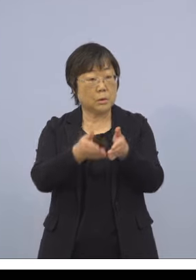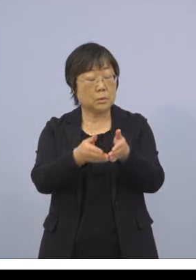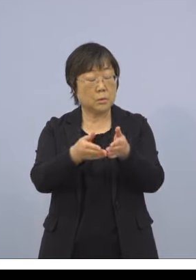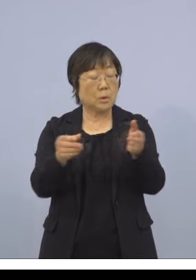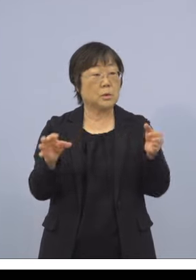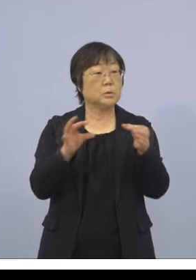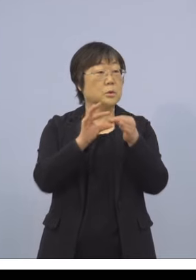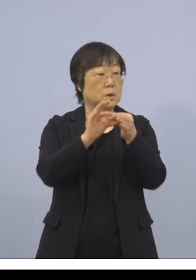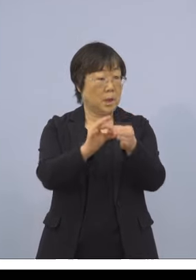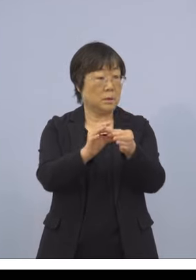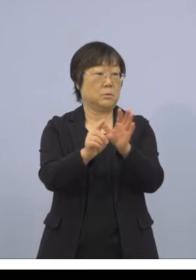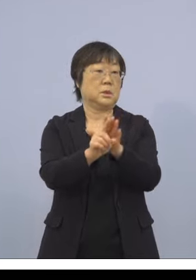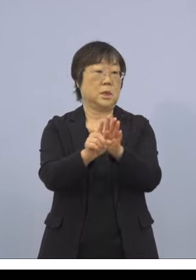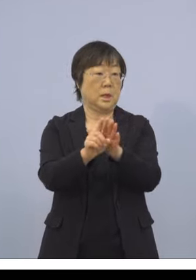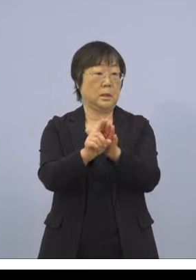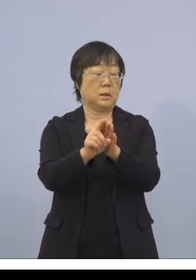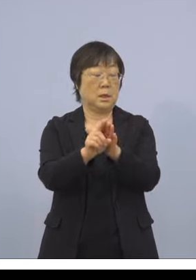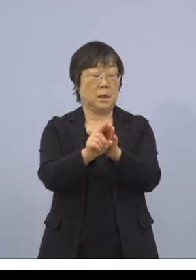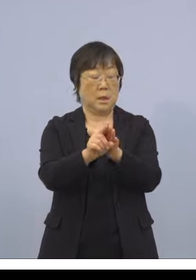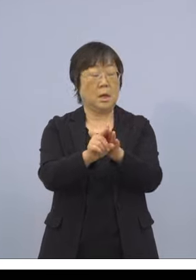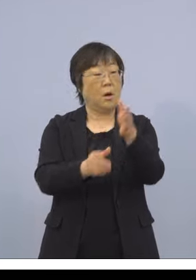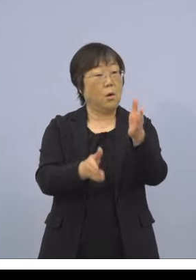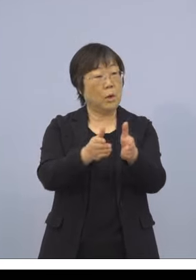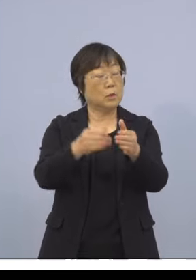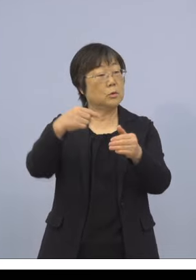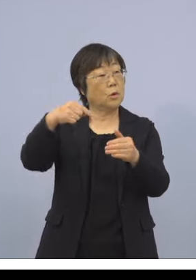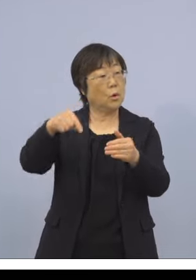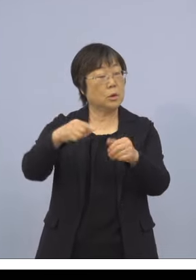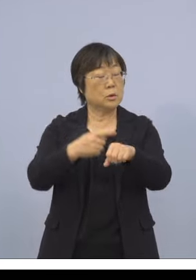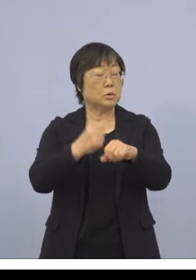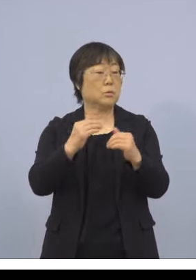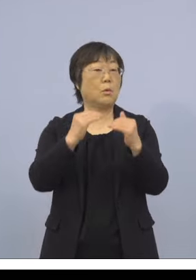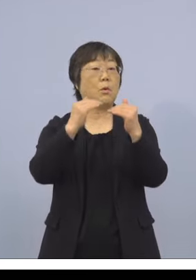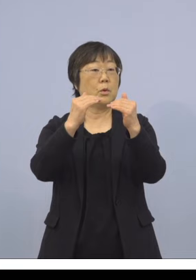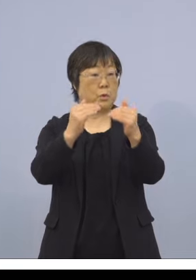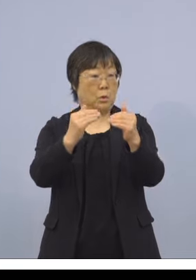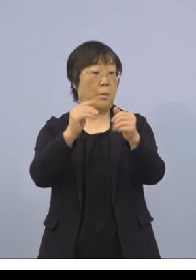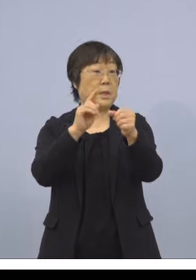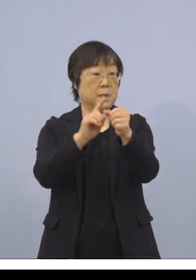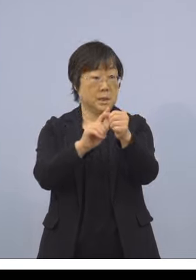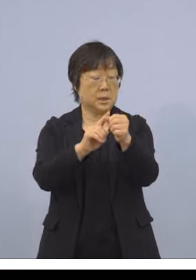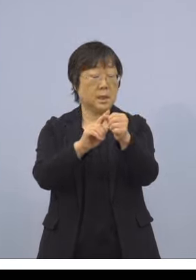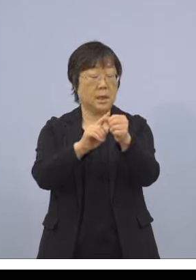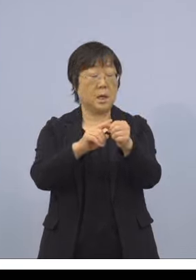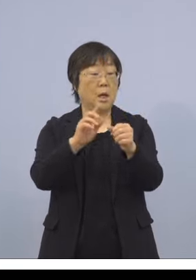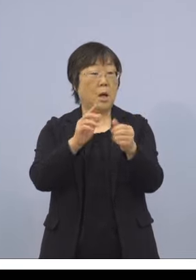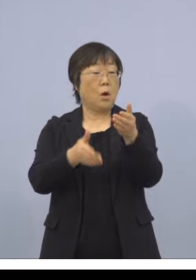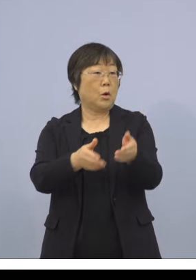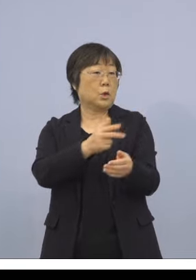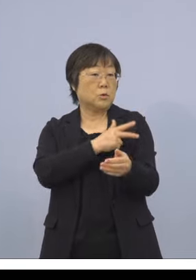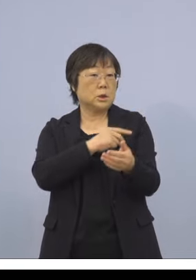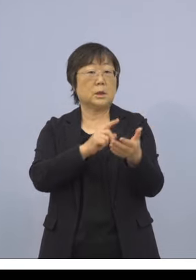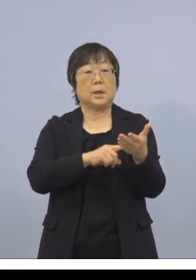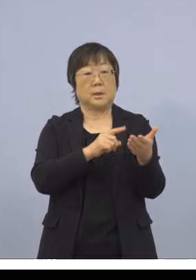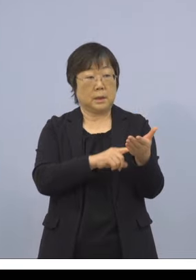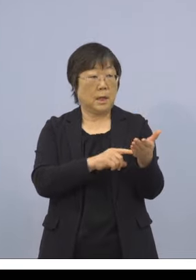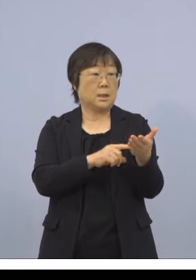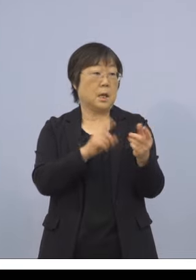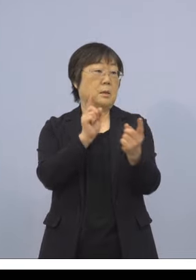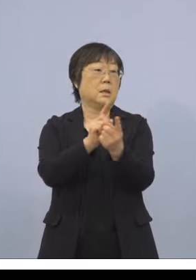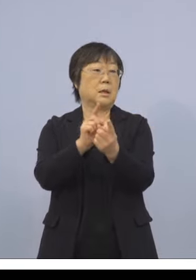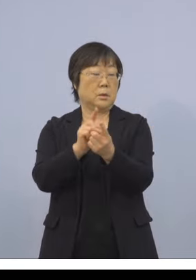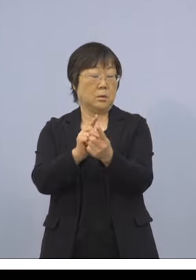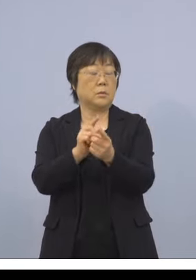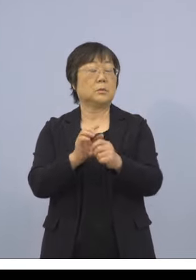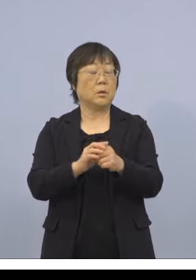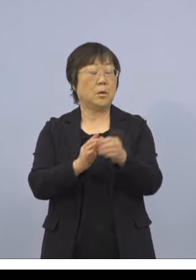支援の中でですね、まあ、特に保育教育の質の向上ということで、保育士不足等に対応する